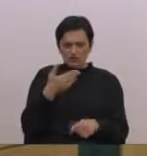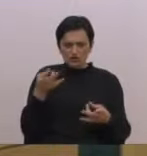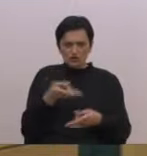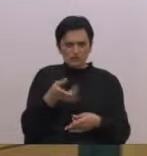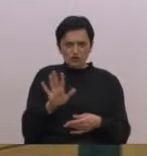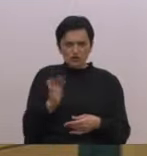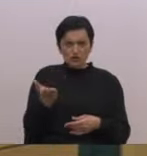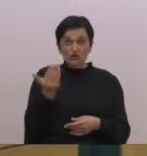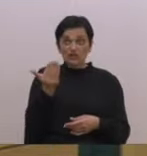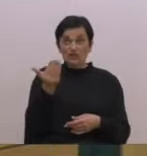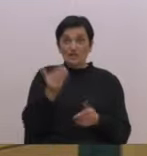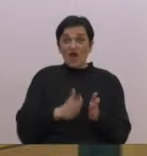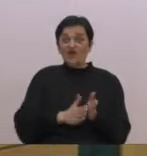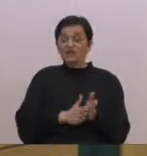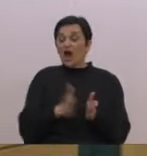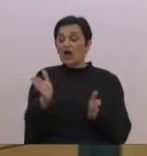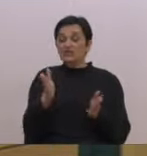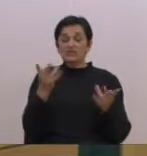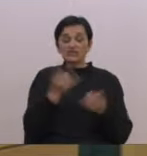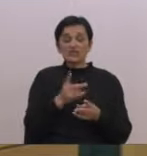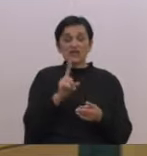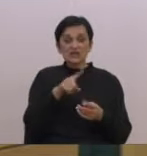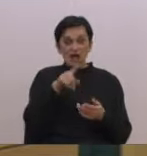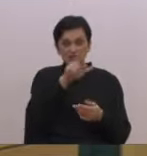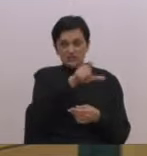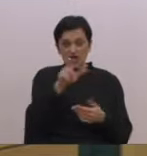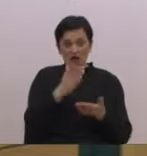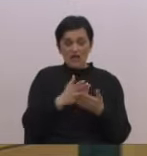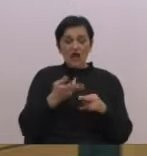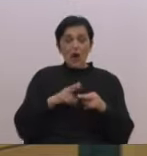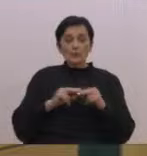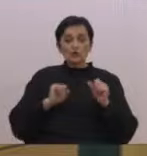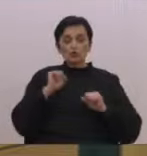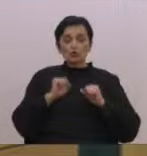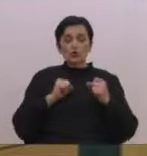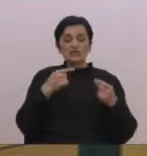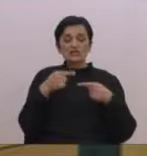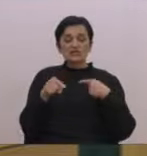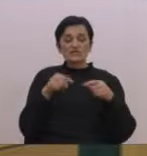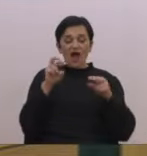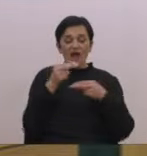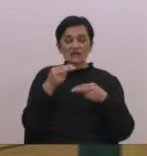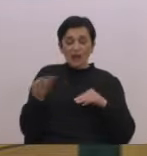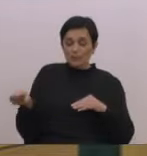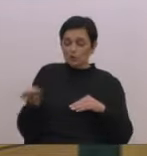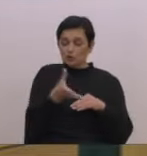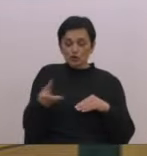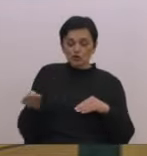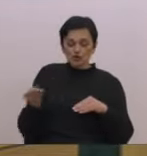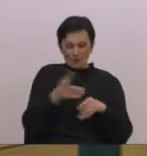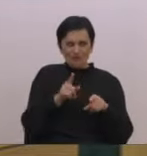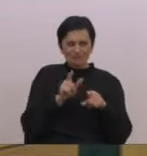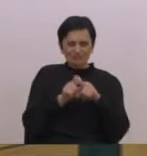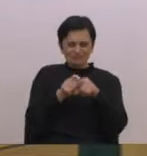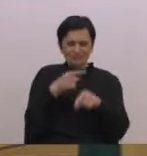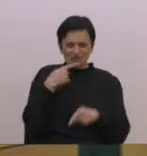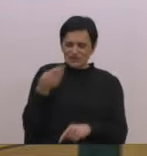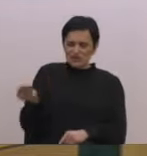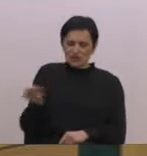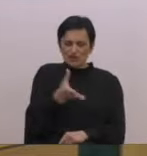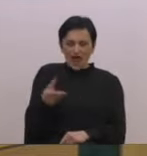aris tkuen khat atsdenili im saqiroebs rats khalks aqs amito tsdilobt svada sva temebis shemogdebas aso tka jargonit da